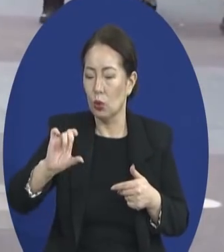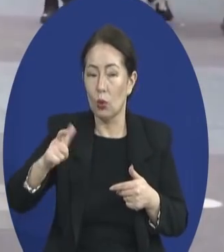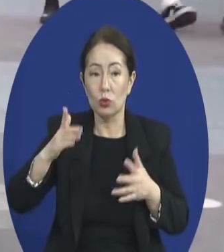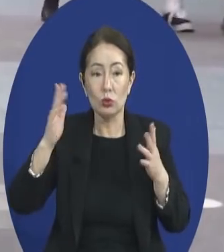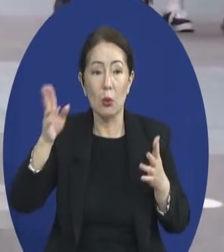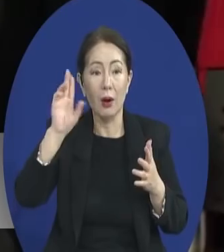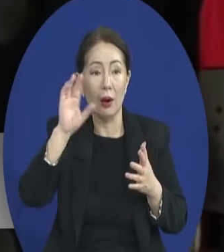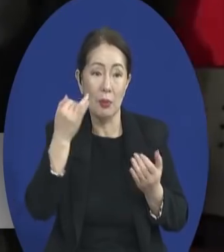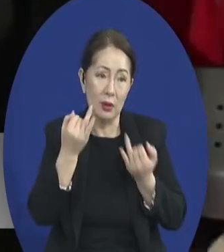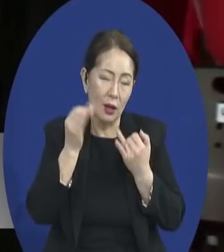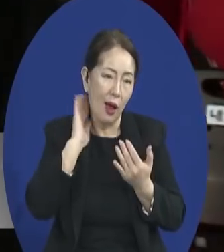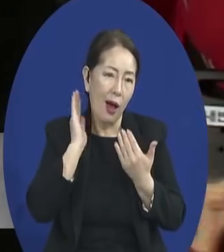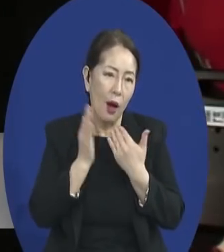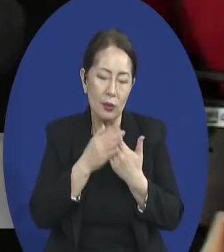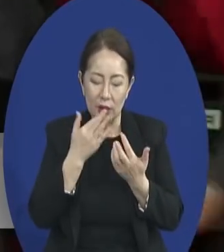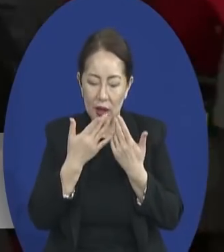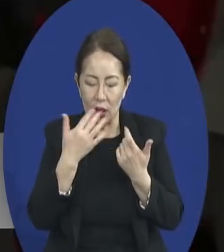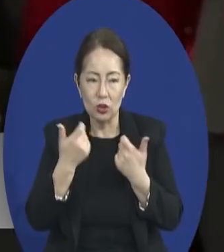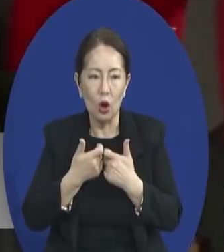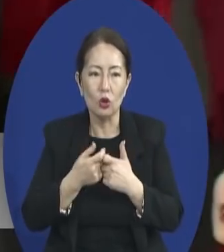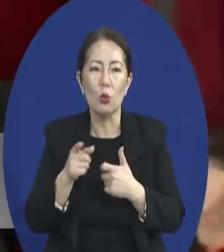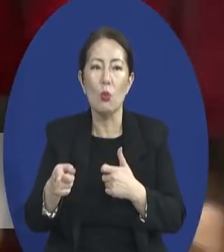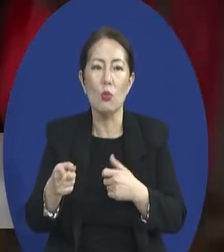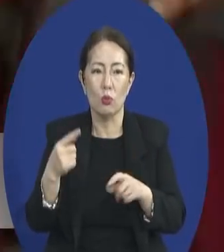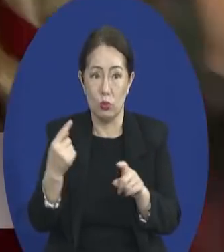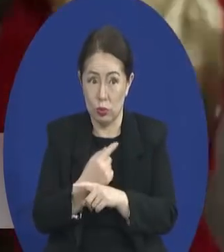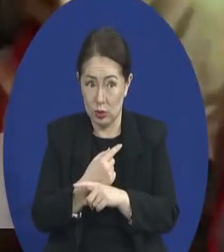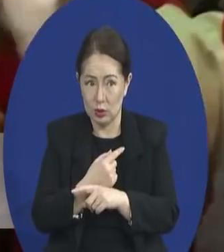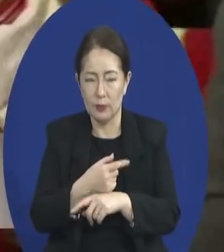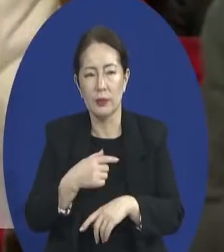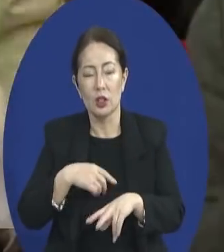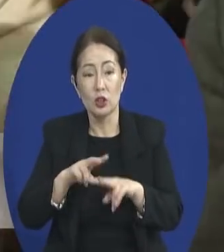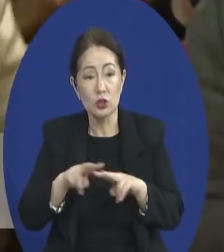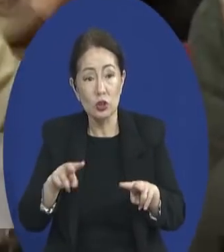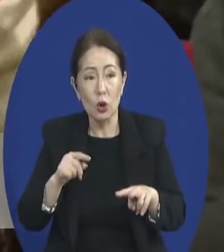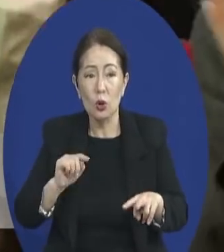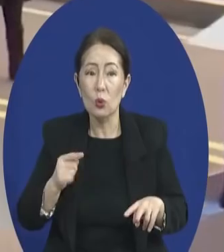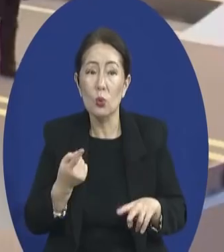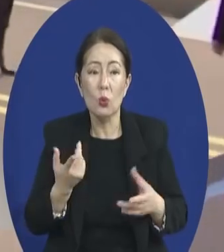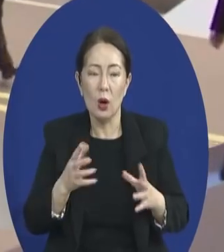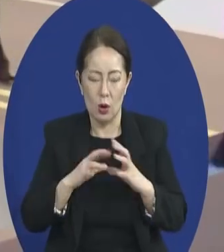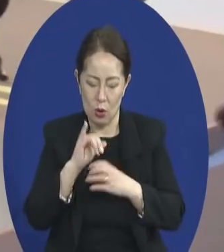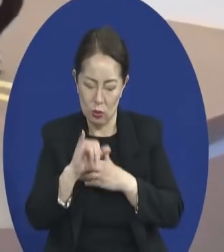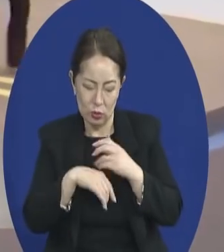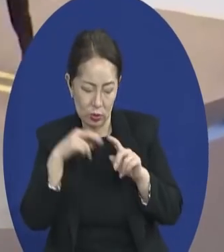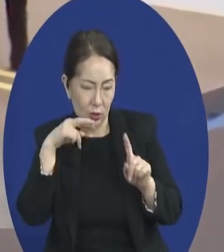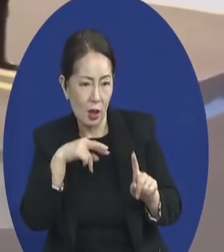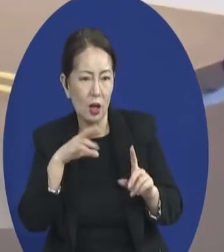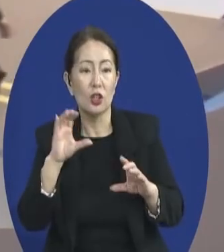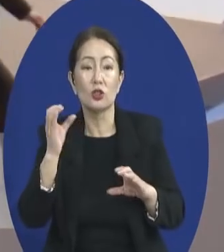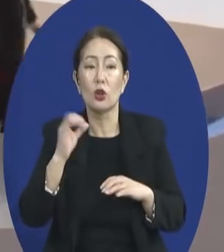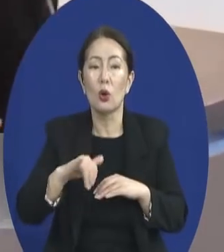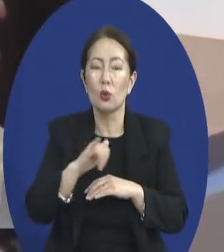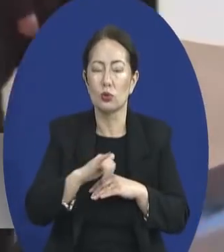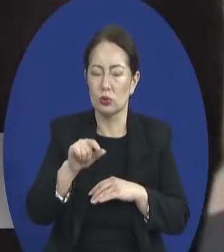компаниудтай хувилдан авлигын тохироо хийсэн гэж буруутгагдаж байсан. Харин түүний суллагдсан шалтгаан олон улсад. За тэр дундаа бүгд найрамдах Солонгос